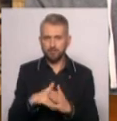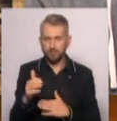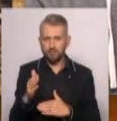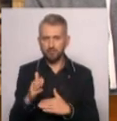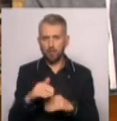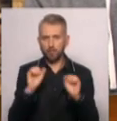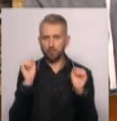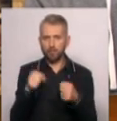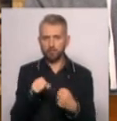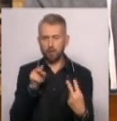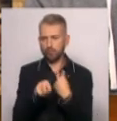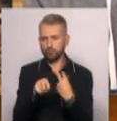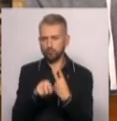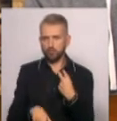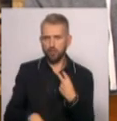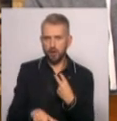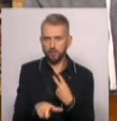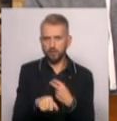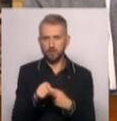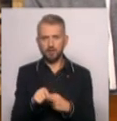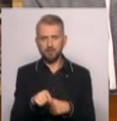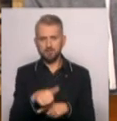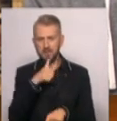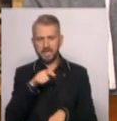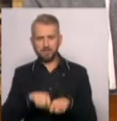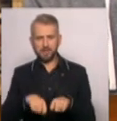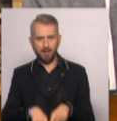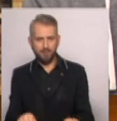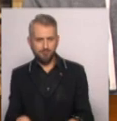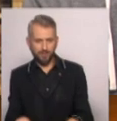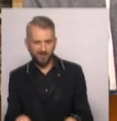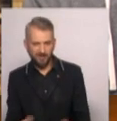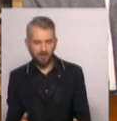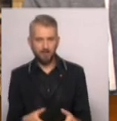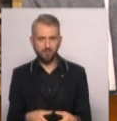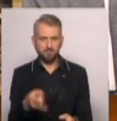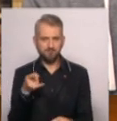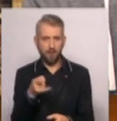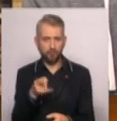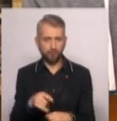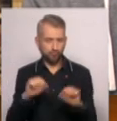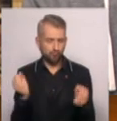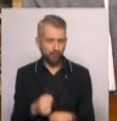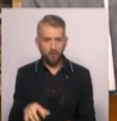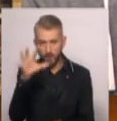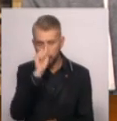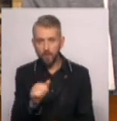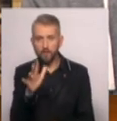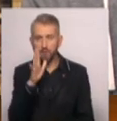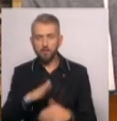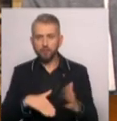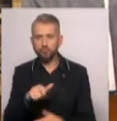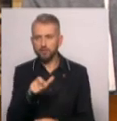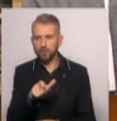скоростная трасса. Тут испытания и мотоциклов, и машин, гонки. В ночное время практически